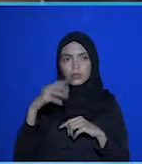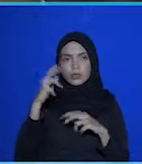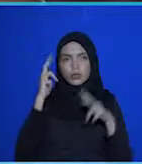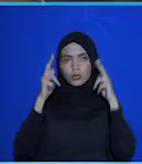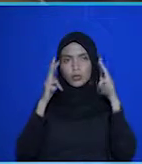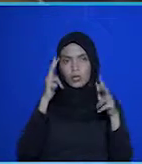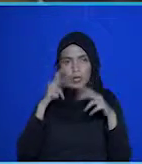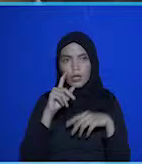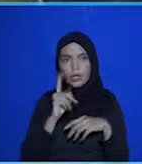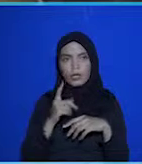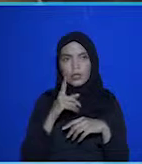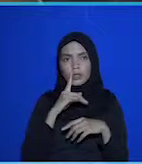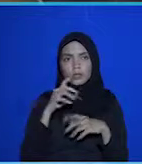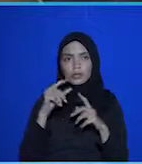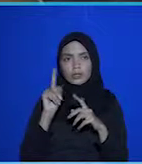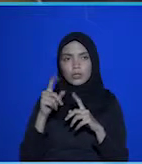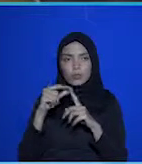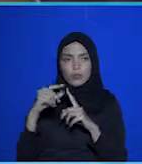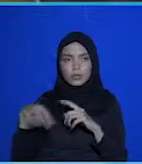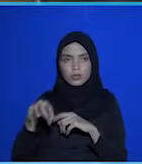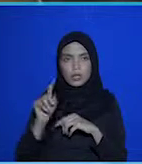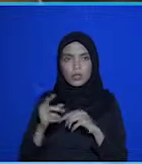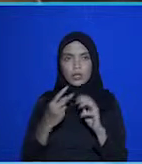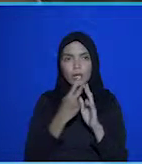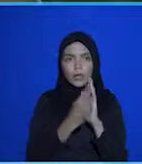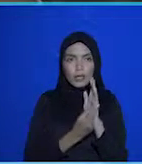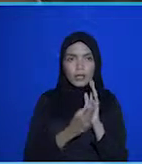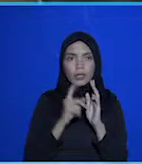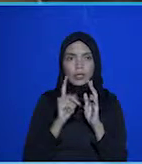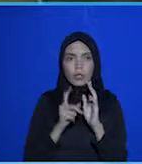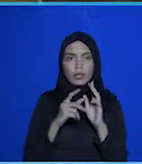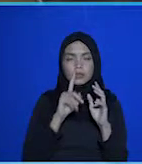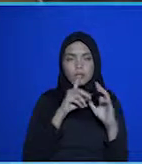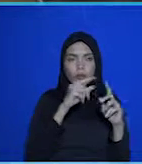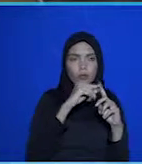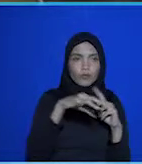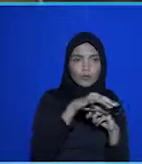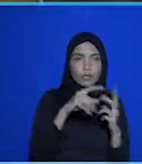dan di NTB ada stok anggaran untuk 200 ton. Dan setiap kabupaten sudah